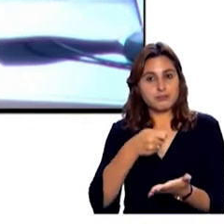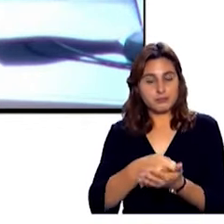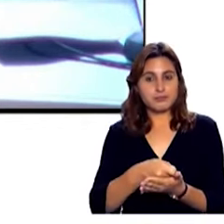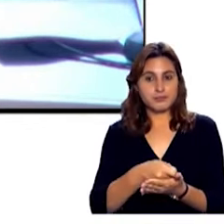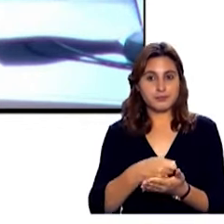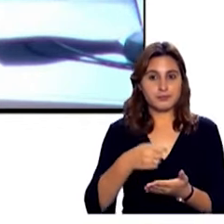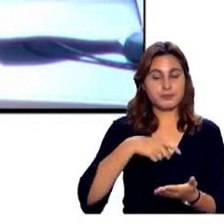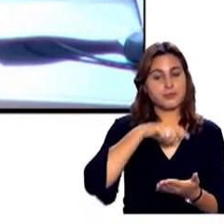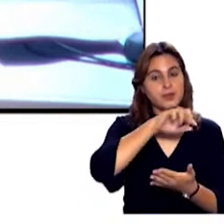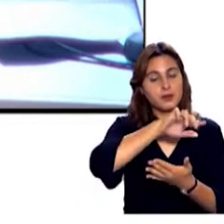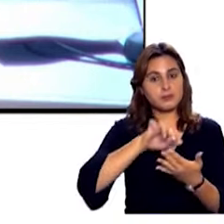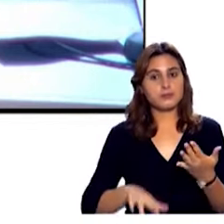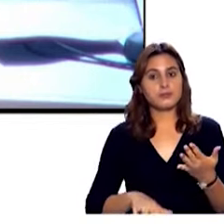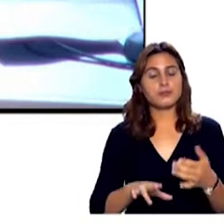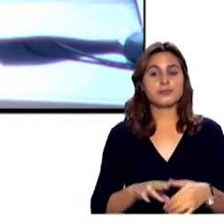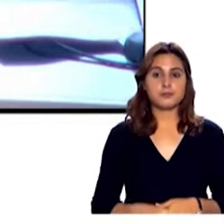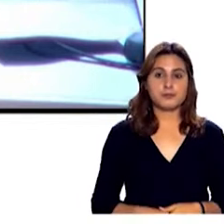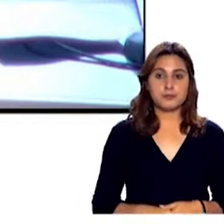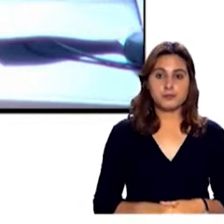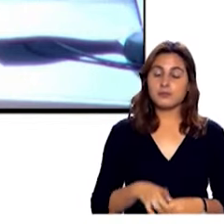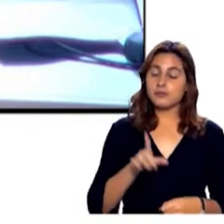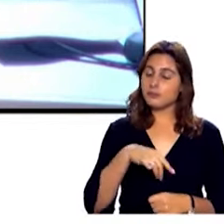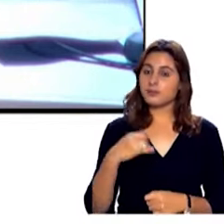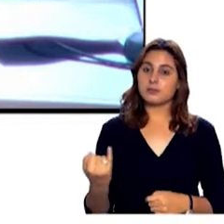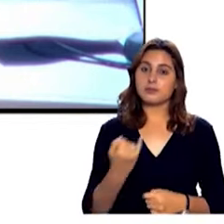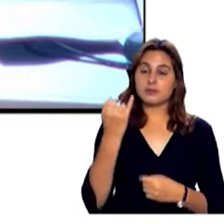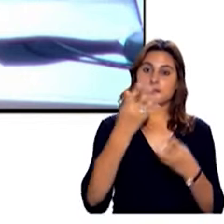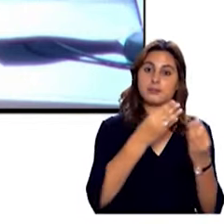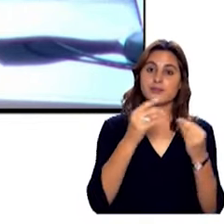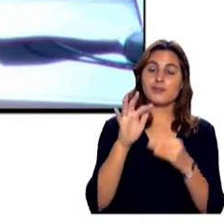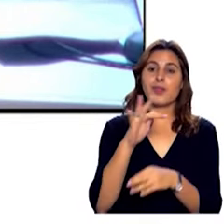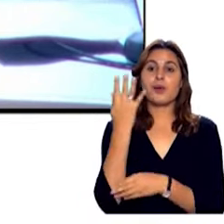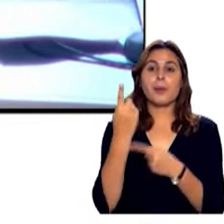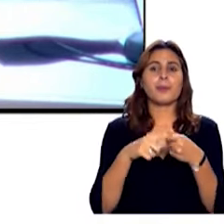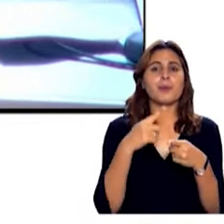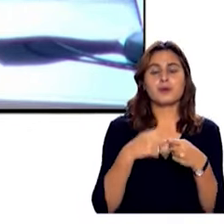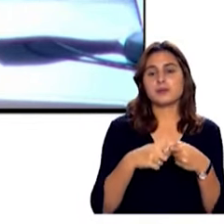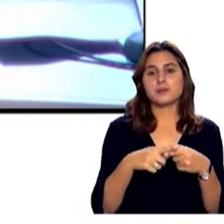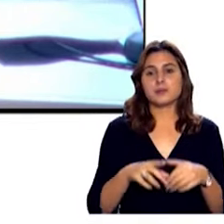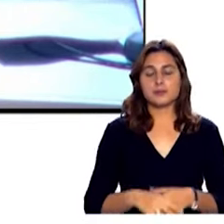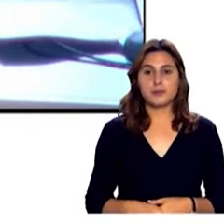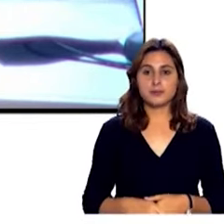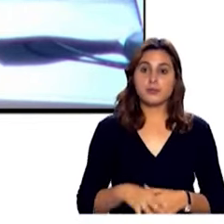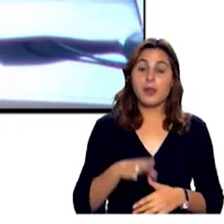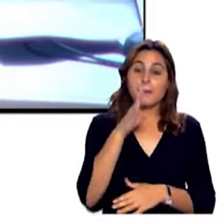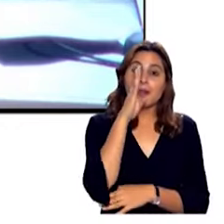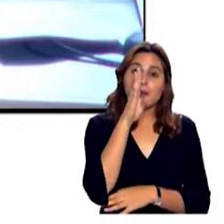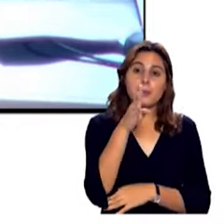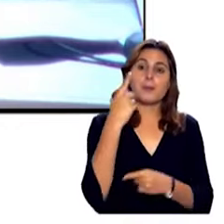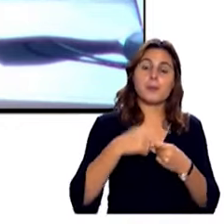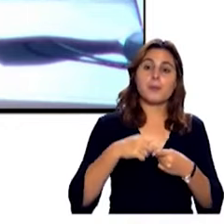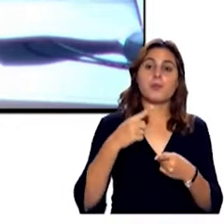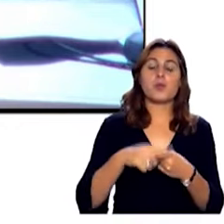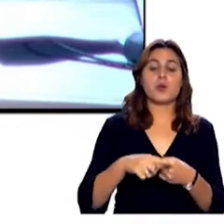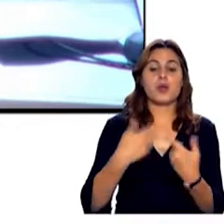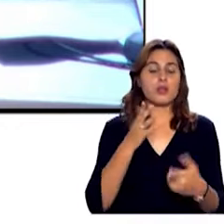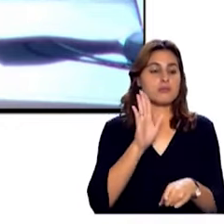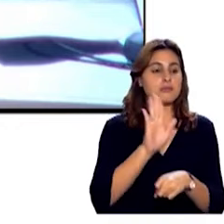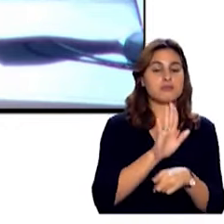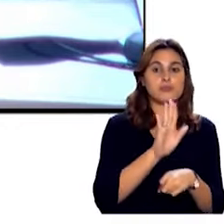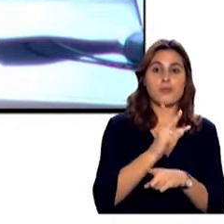TRS important en France pourquoi d'abord parce que ça favorise ce que l'on appelle le dialogue des